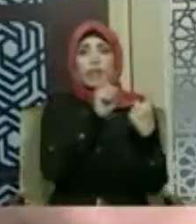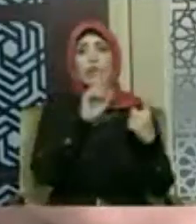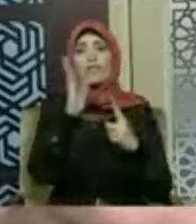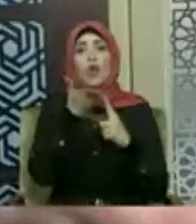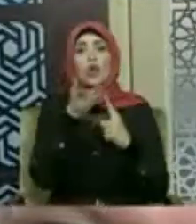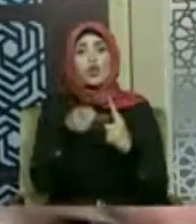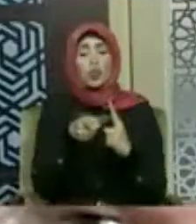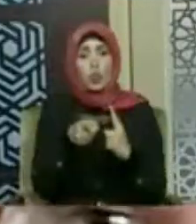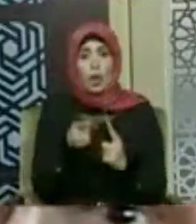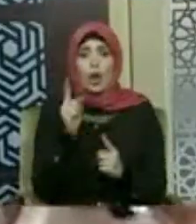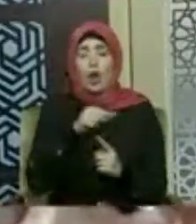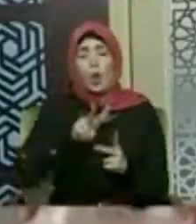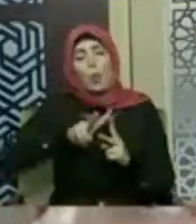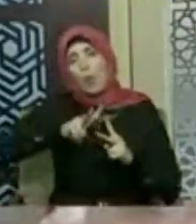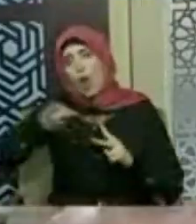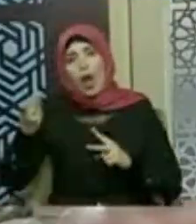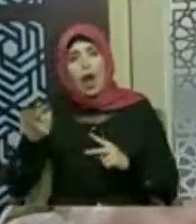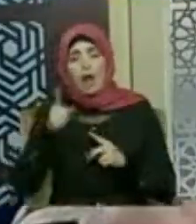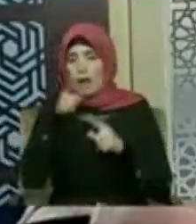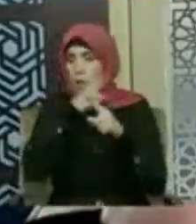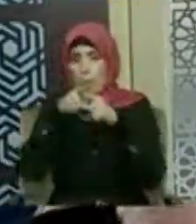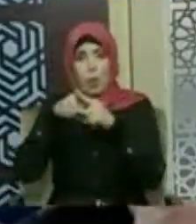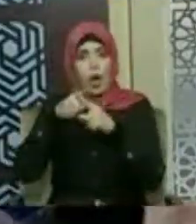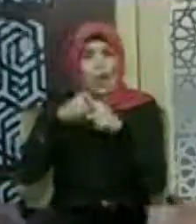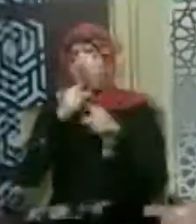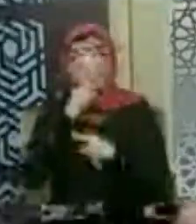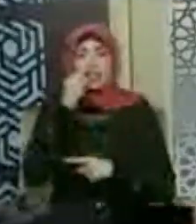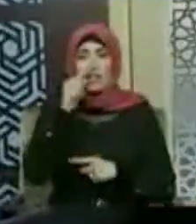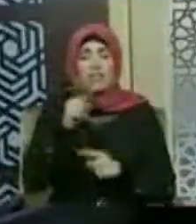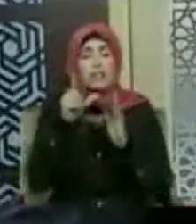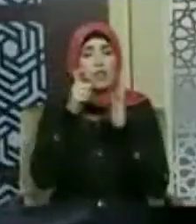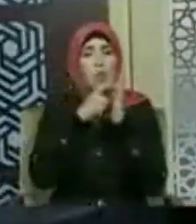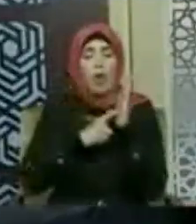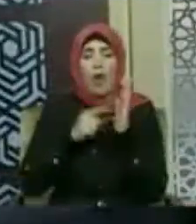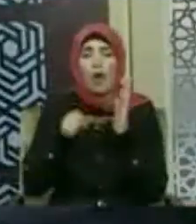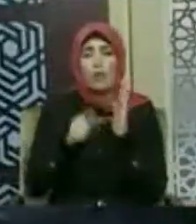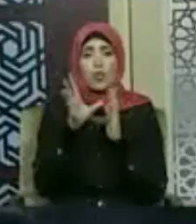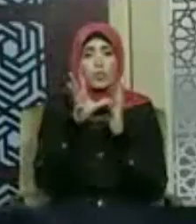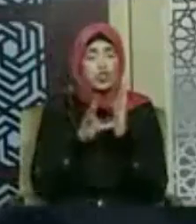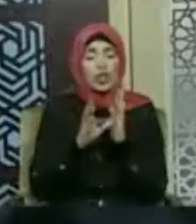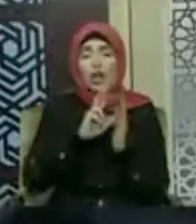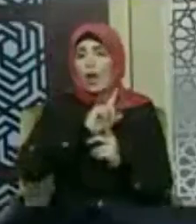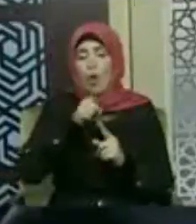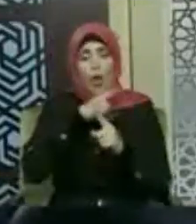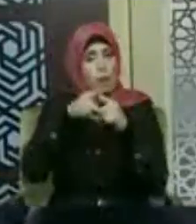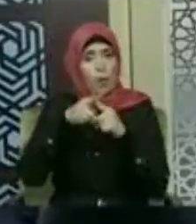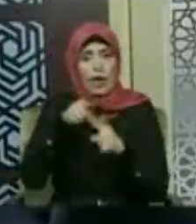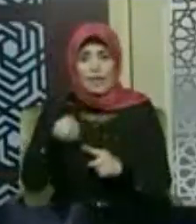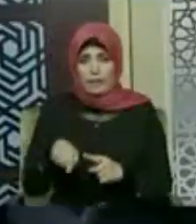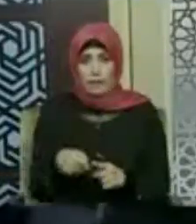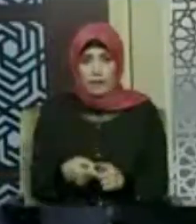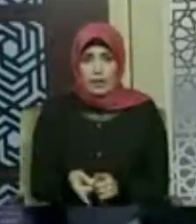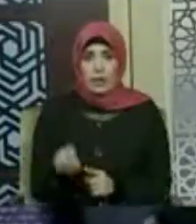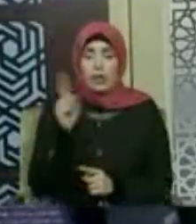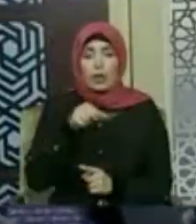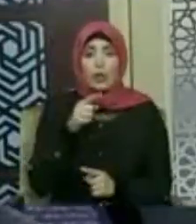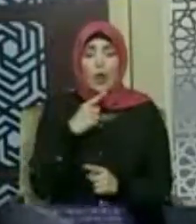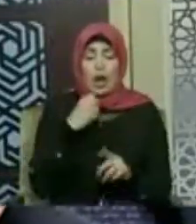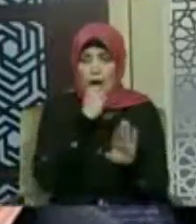والأعراف الإنسانية. وكما أن الخائن نهايته إلى